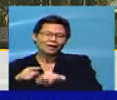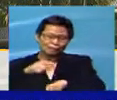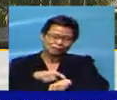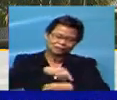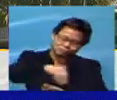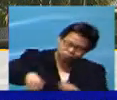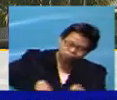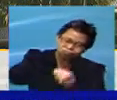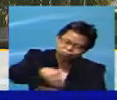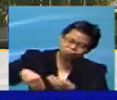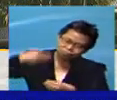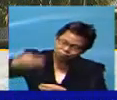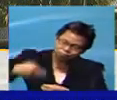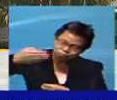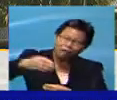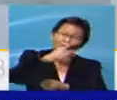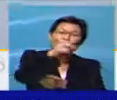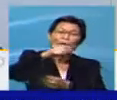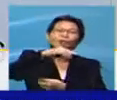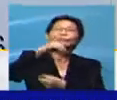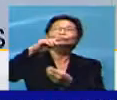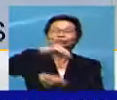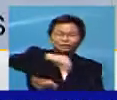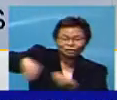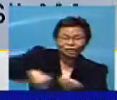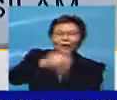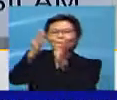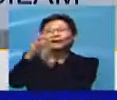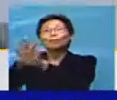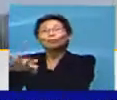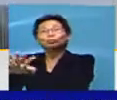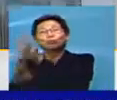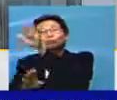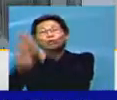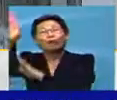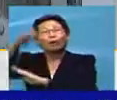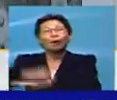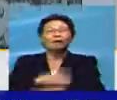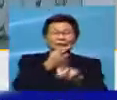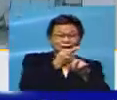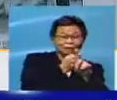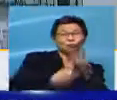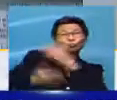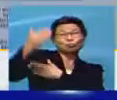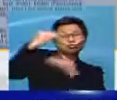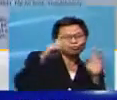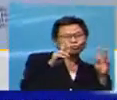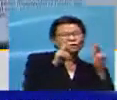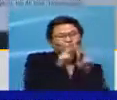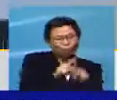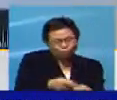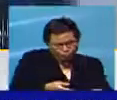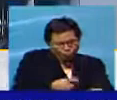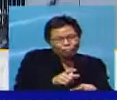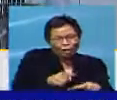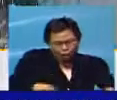telah menyaksikan perubahan Kuala Lumpur menjadi bandar yang pesat, berkembang maju dari sebuah perkampungan pelombongan biji timah